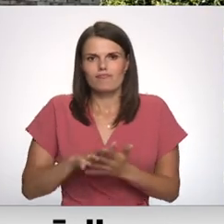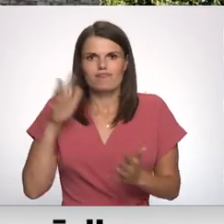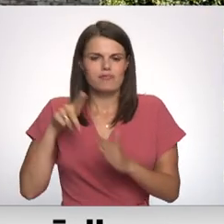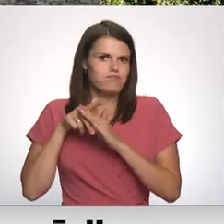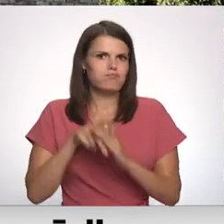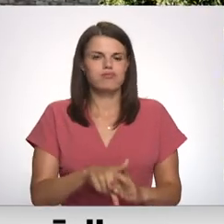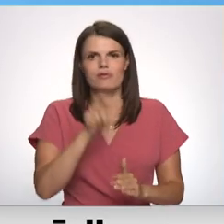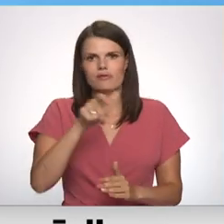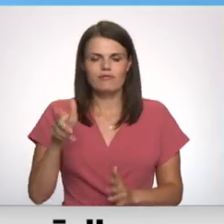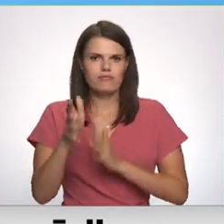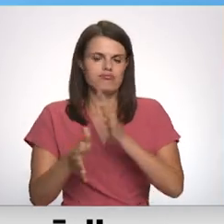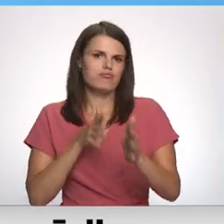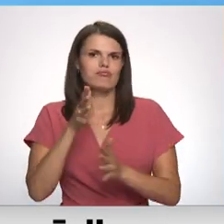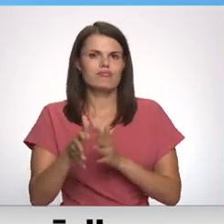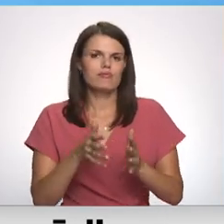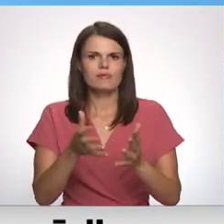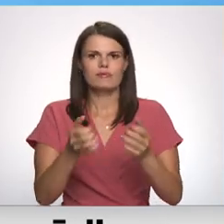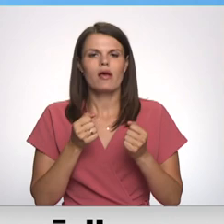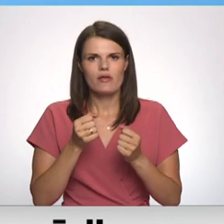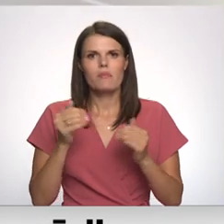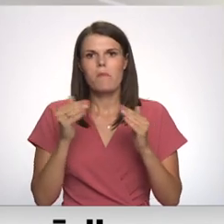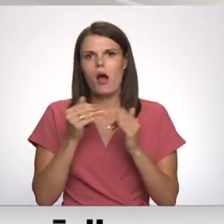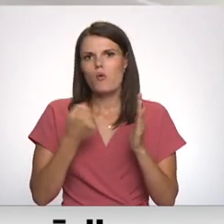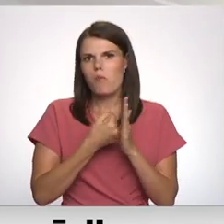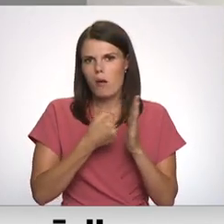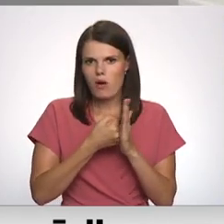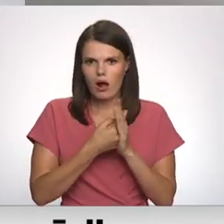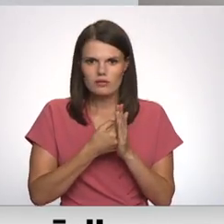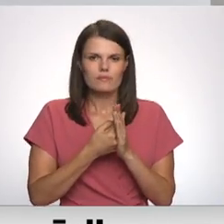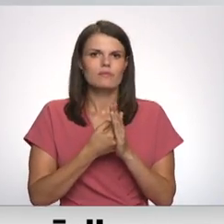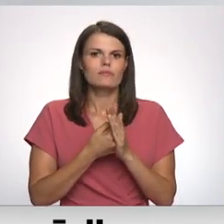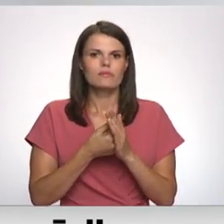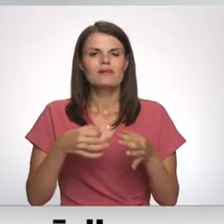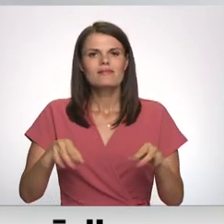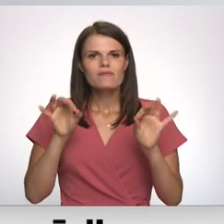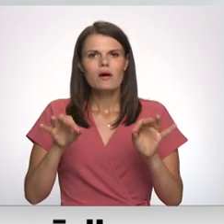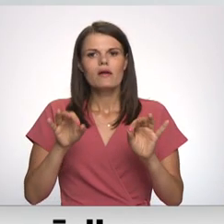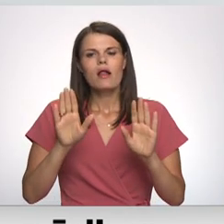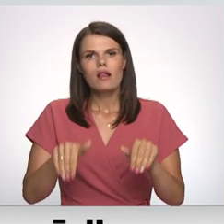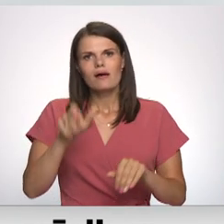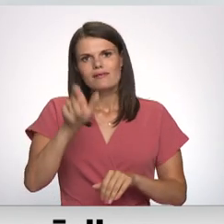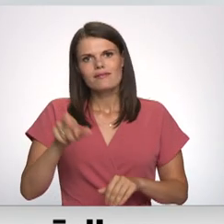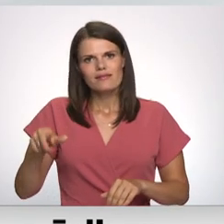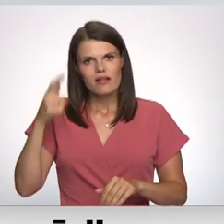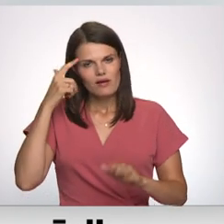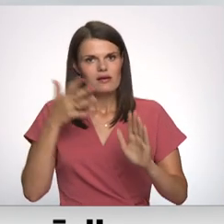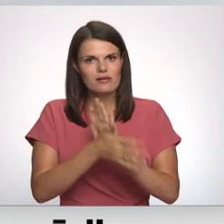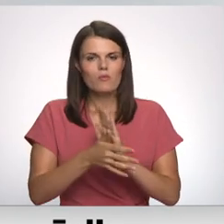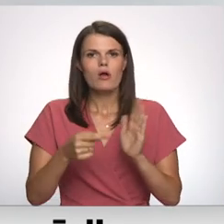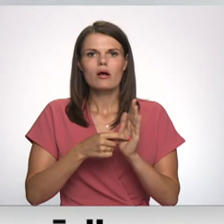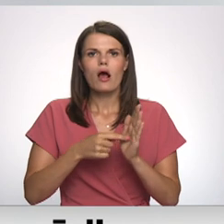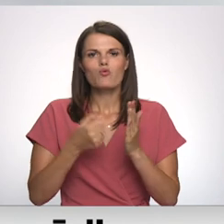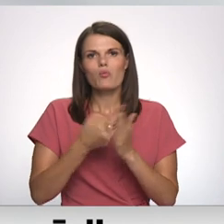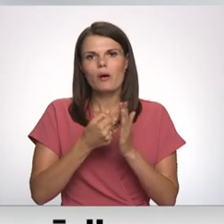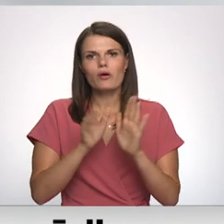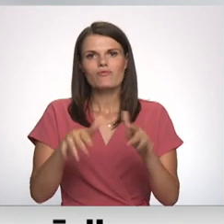slodze iedzīvotājiem vēršoties pēc mājokļu pabalstiem. Svarīgākais tam cilvēkam saprast, uz kādu atbalstu viņš vai pretendēt no